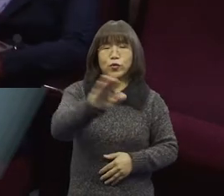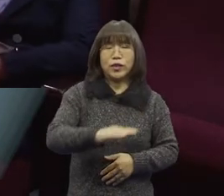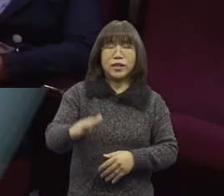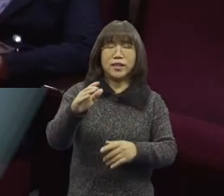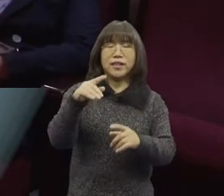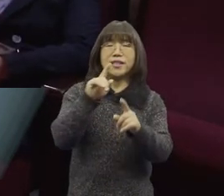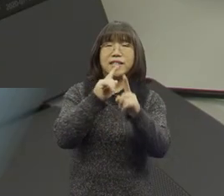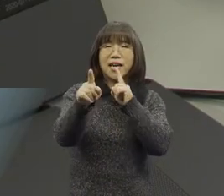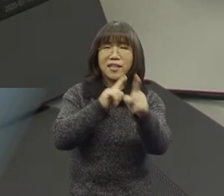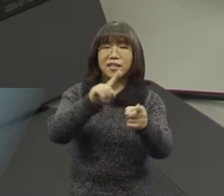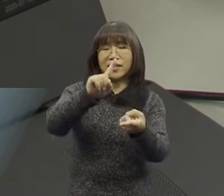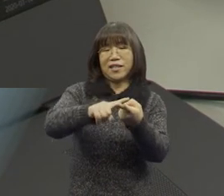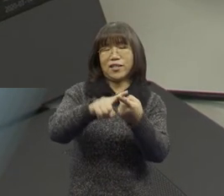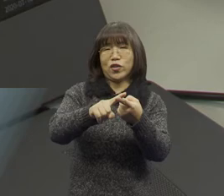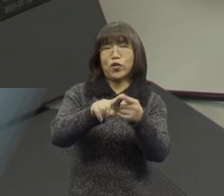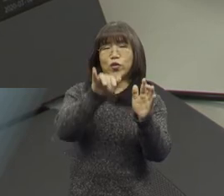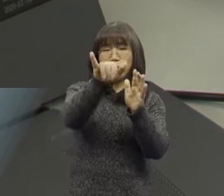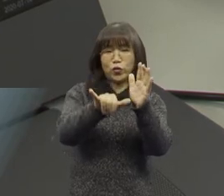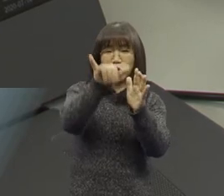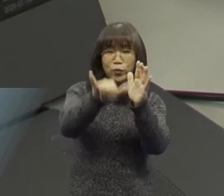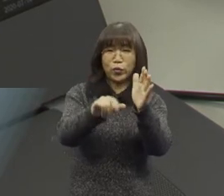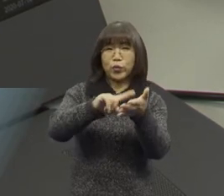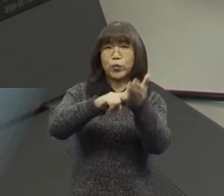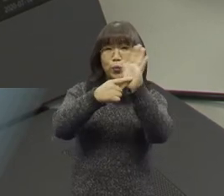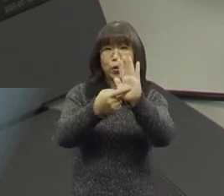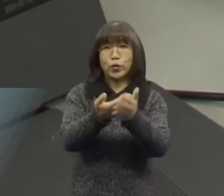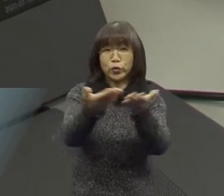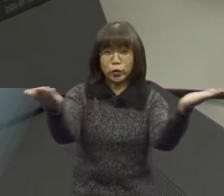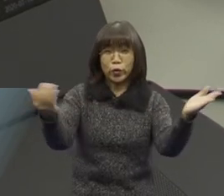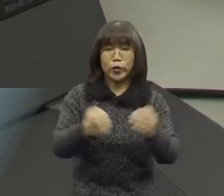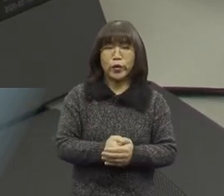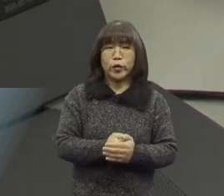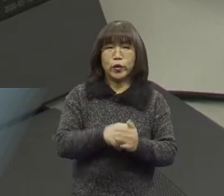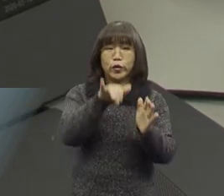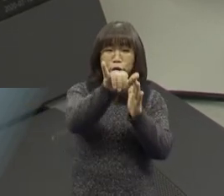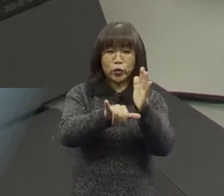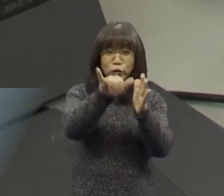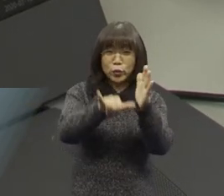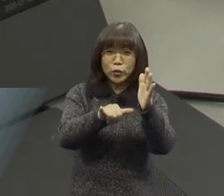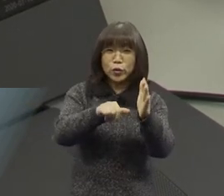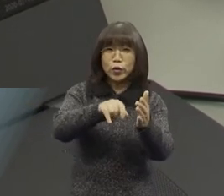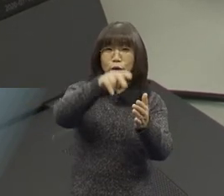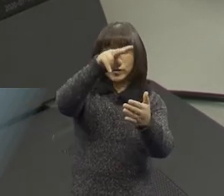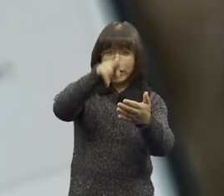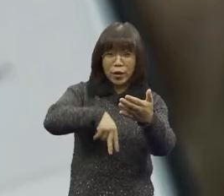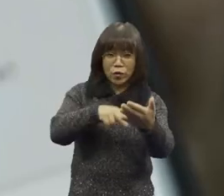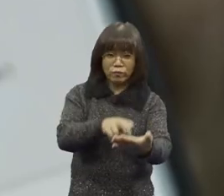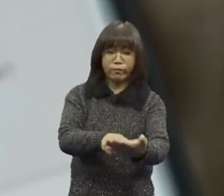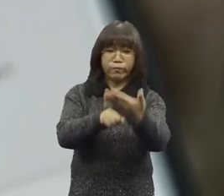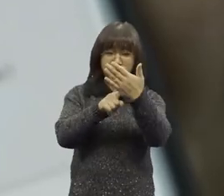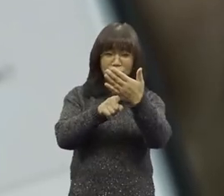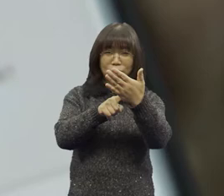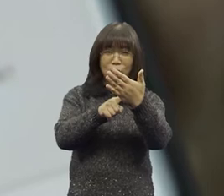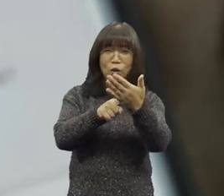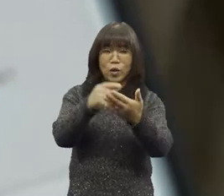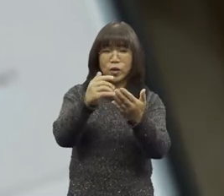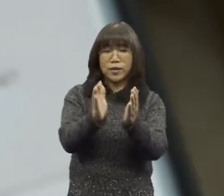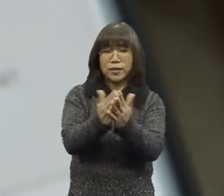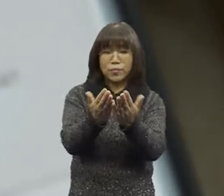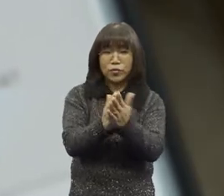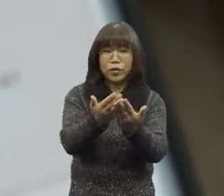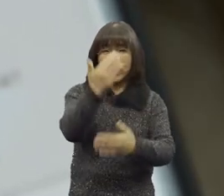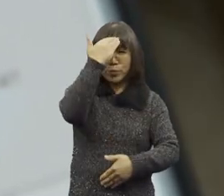통해 생중계됩니다. 유튜브 채팅창을 통해 올라온 사연을 직접 읽으며 대화하는 강의로 도서